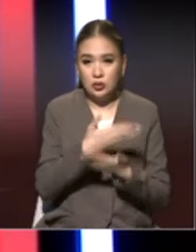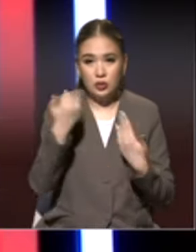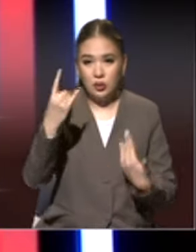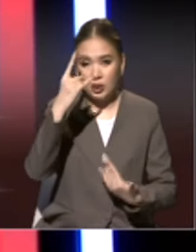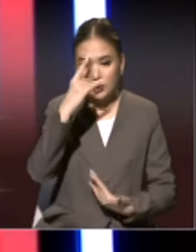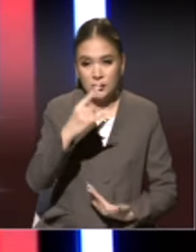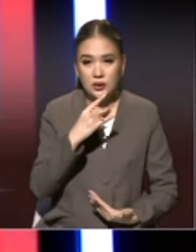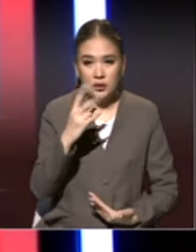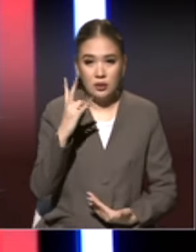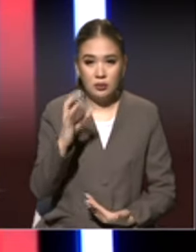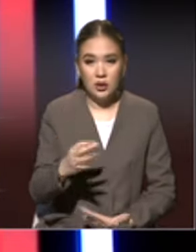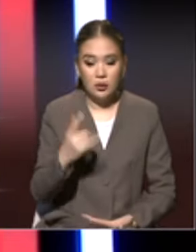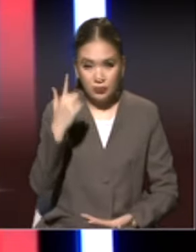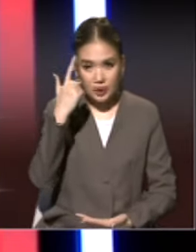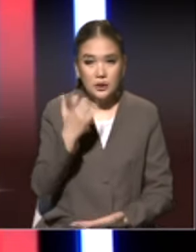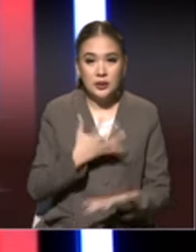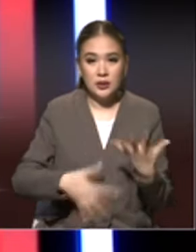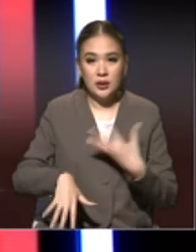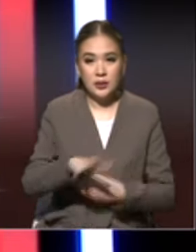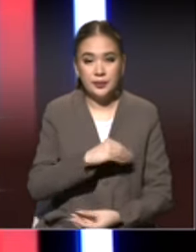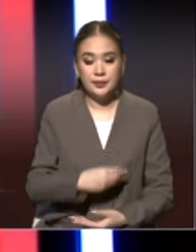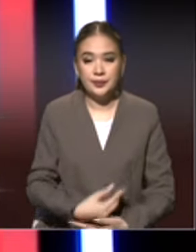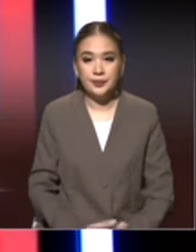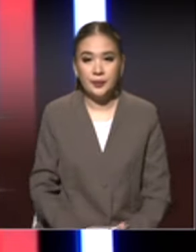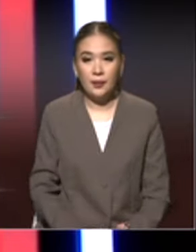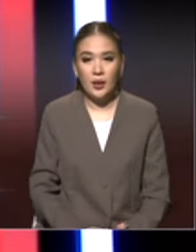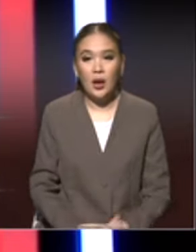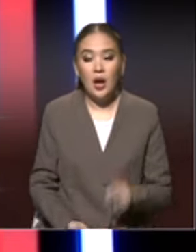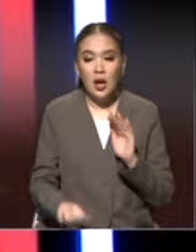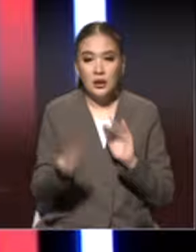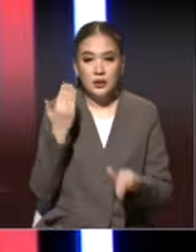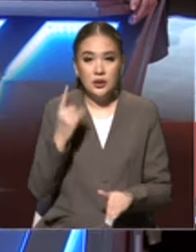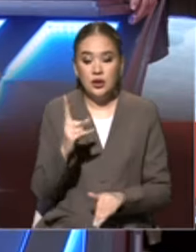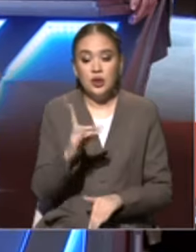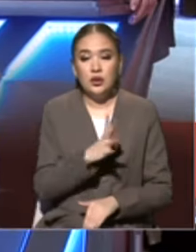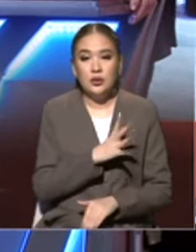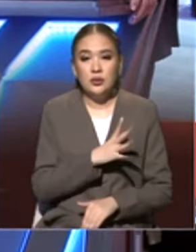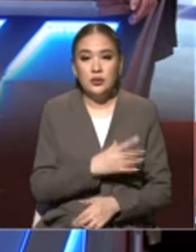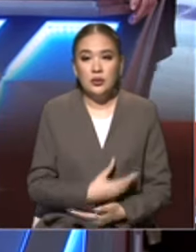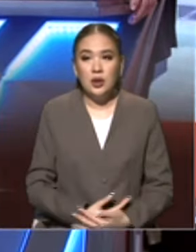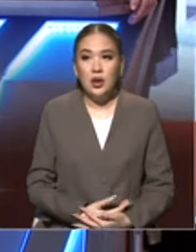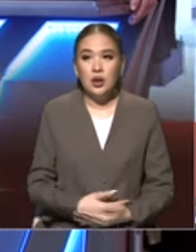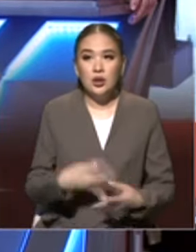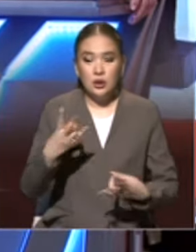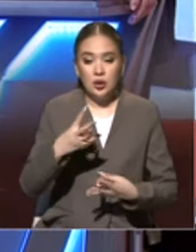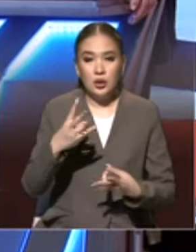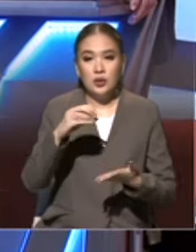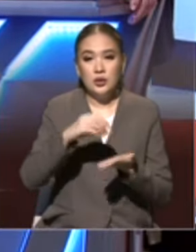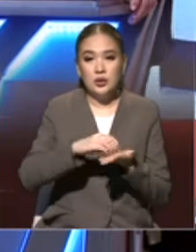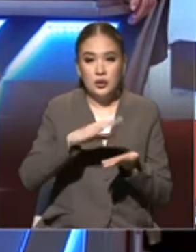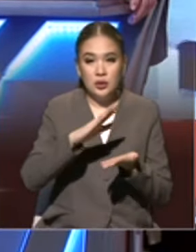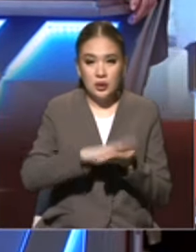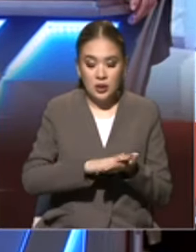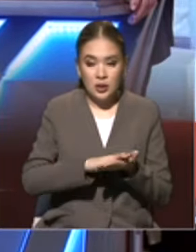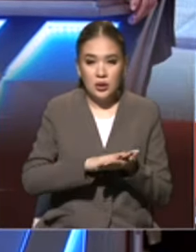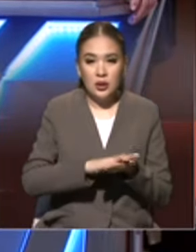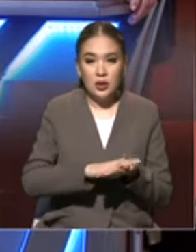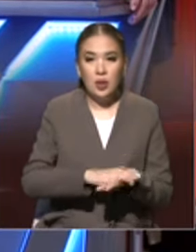жоқ. Оны білесіздер. Алдын алу үшін өндіріс министрлігі ол тізімді бекіту керек. Яғни өнім